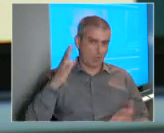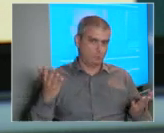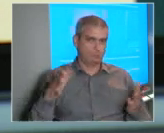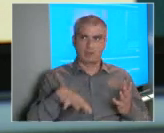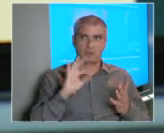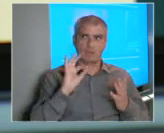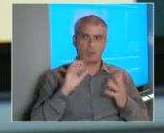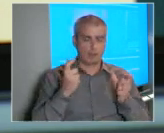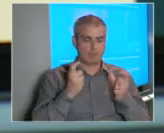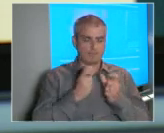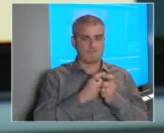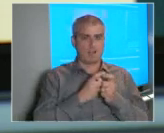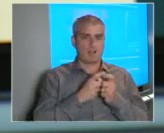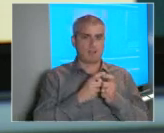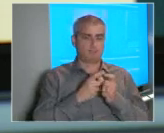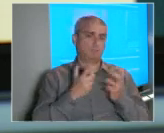לבחור במפלגה